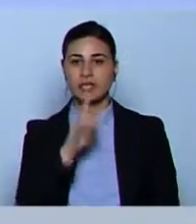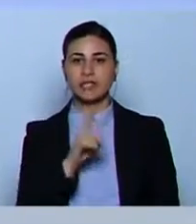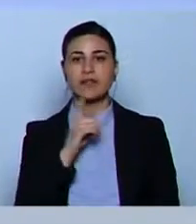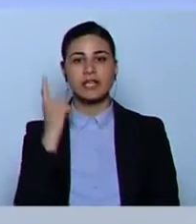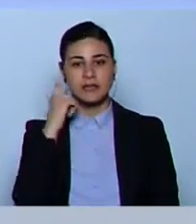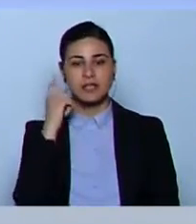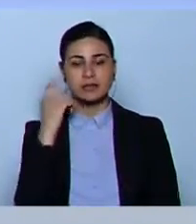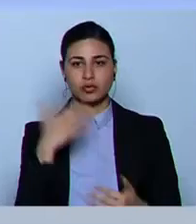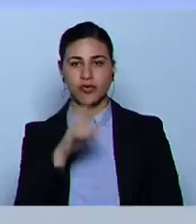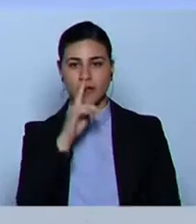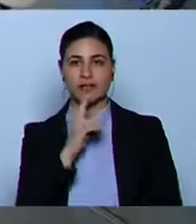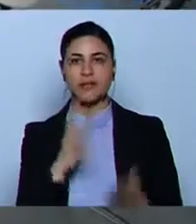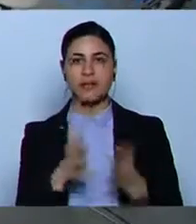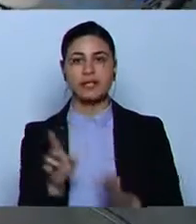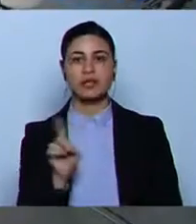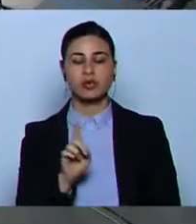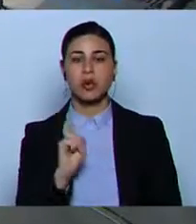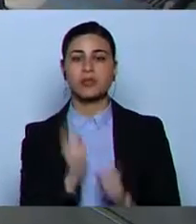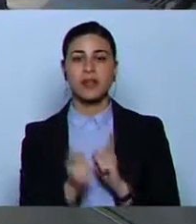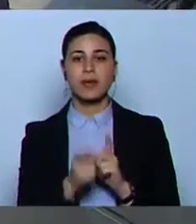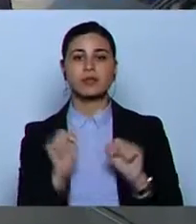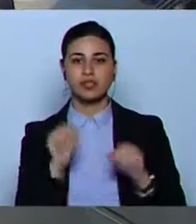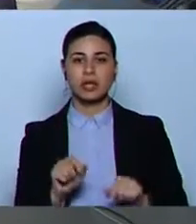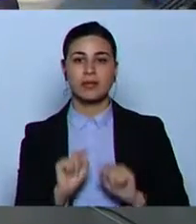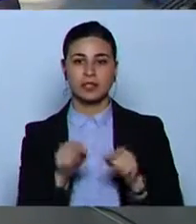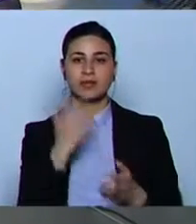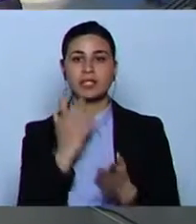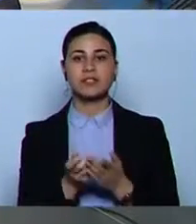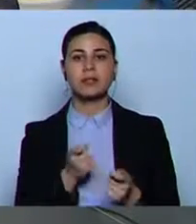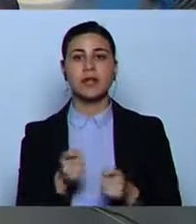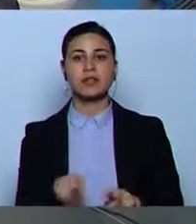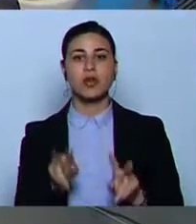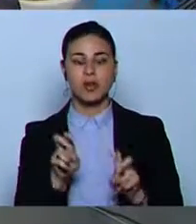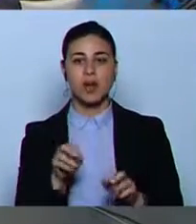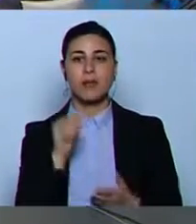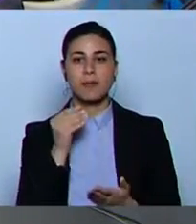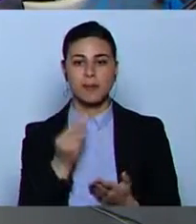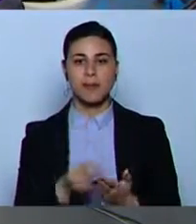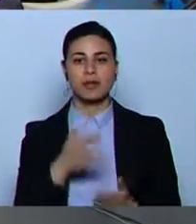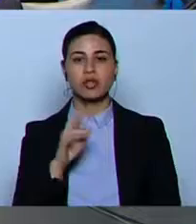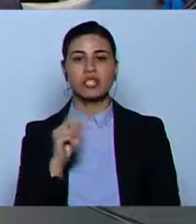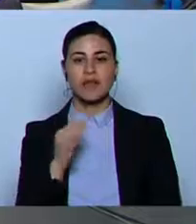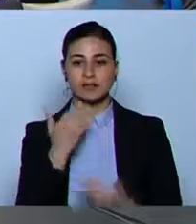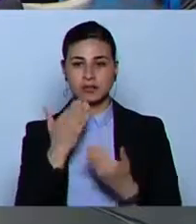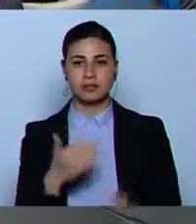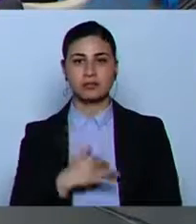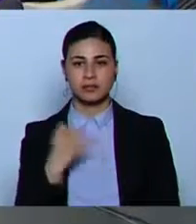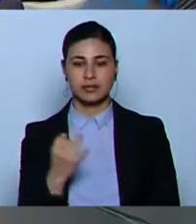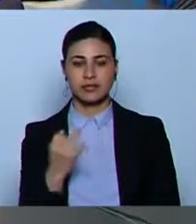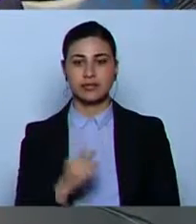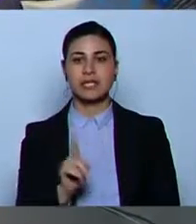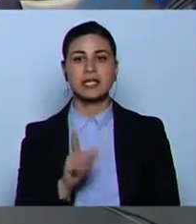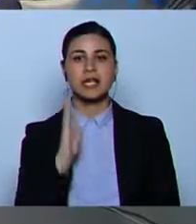თვეზე მეტია, გვესმის, რომ ცვლილებები შეიძლება შევიდეს თვითმმართველობის კოდექსში. ბატონო დავით, პირველ რიგში თქვენ მოგმართავთ,